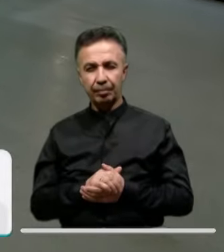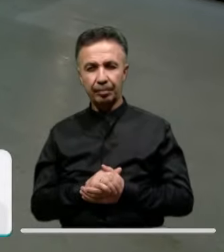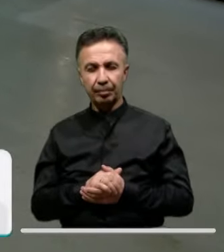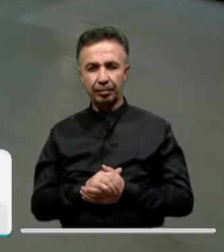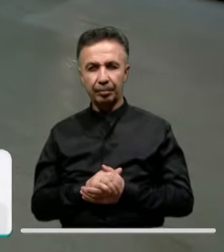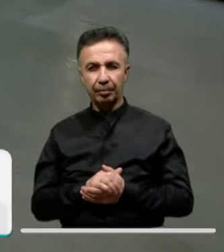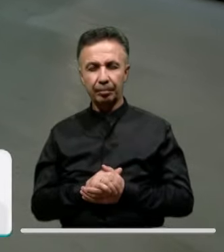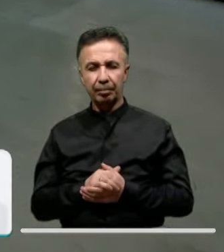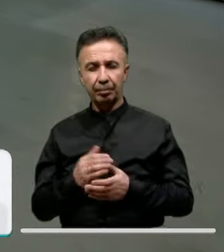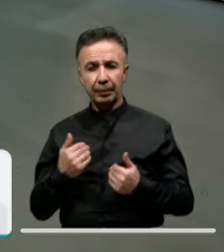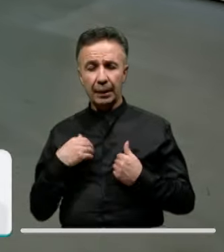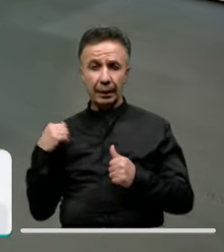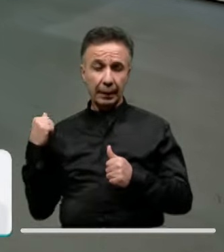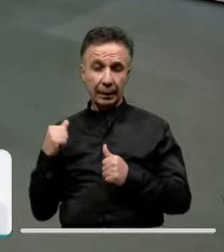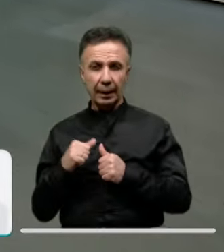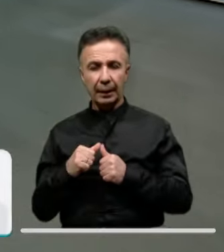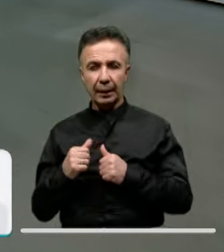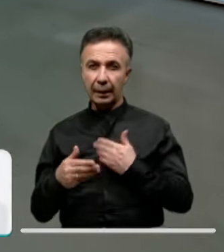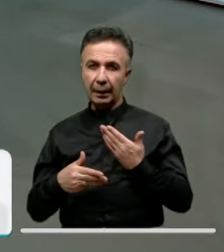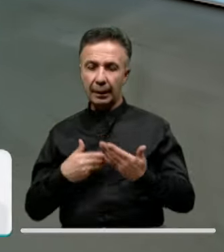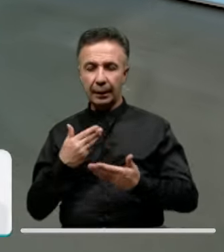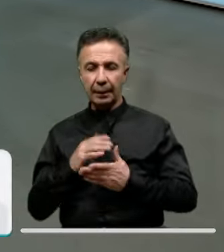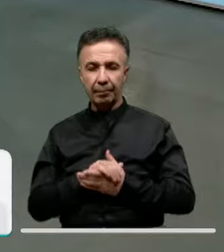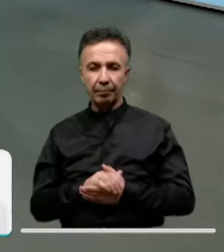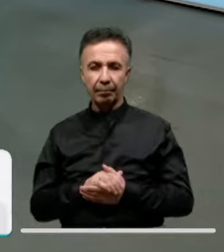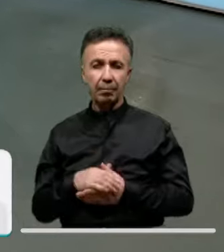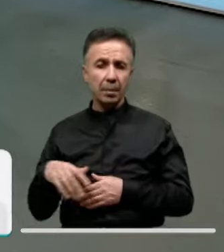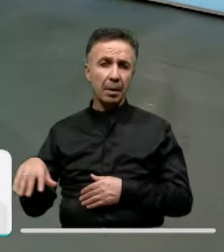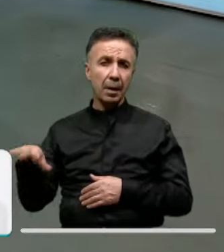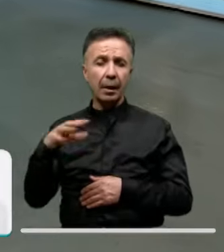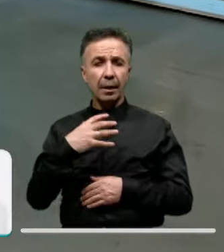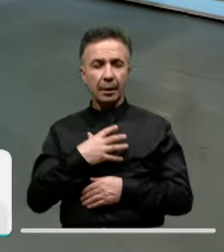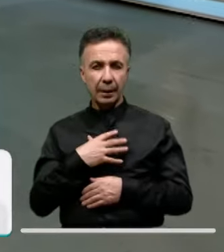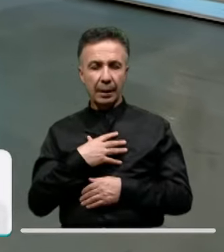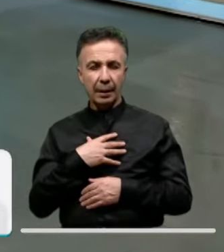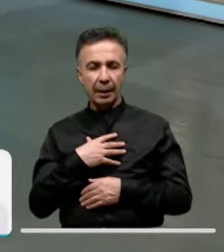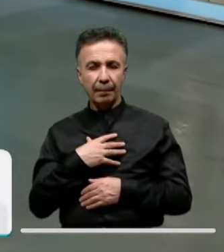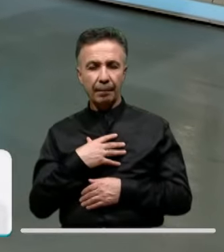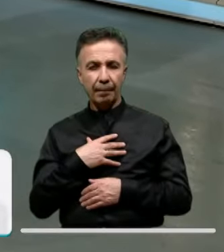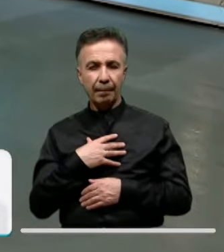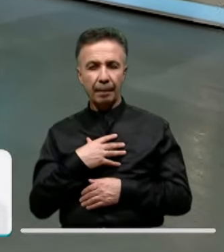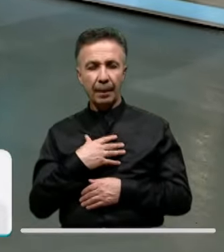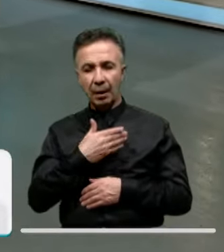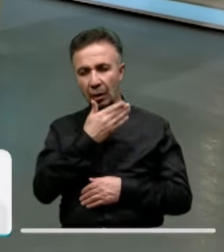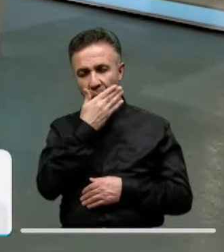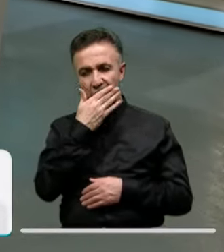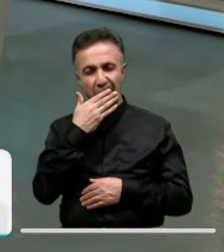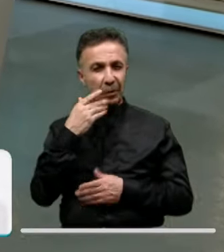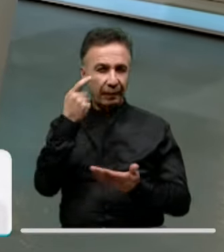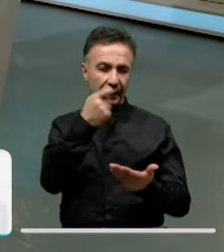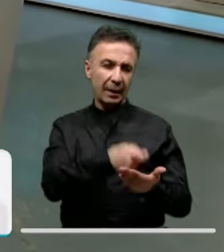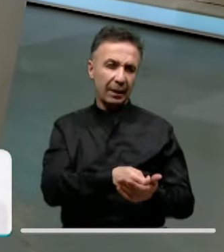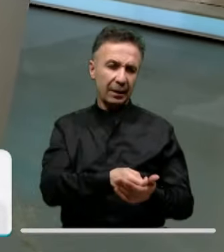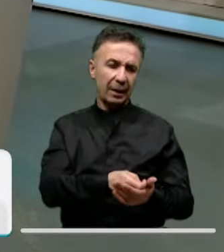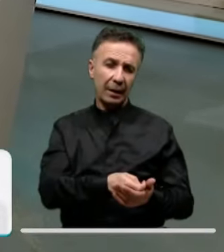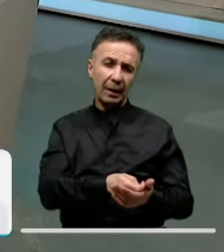ben tekrar edeyim olmazsa, tabii ki herkes kendi yükümlülüğünden sorumlu. Herkes kendi